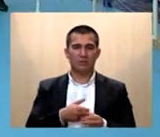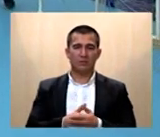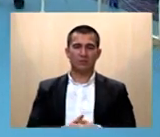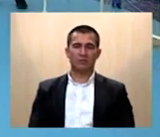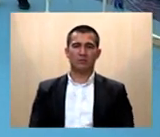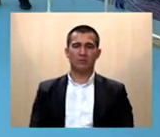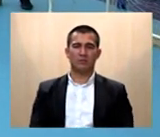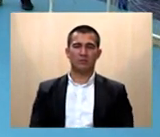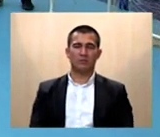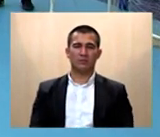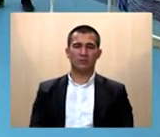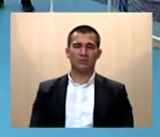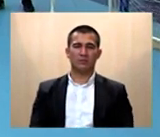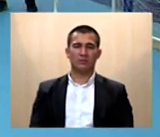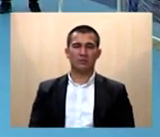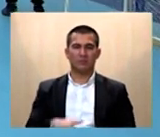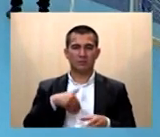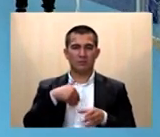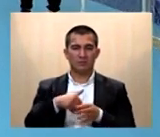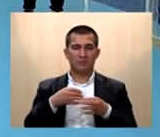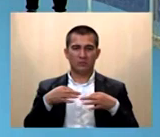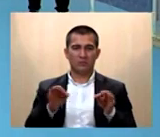Demak, boshladik. Tepishga ruxsat.